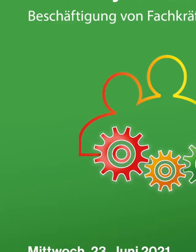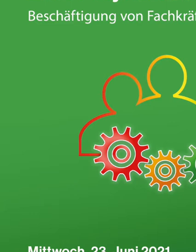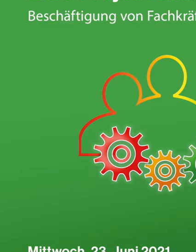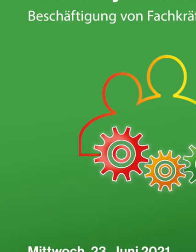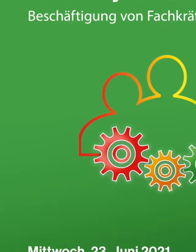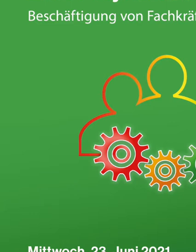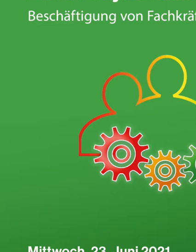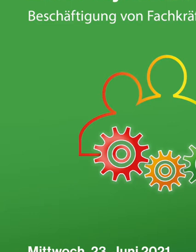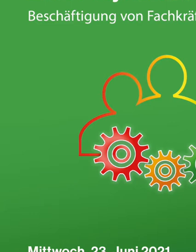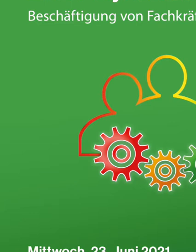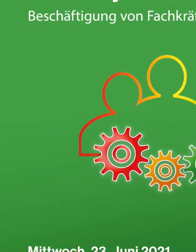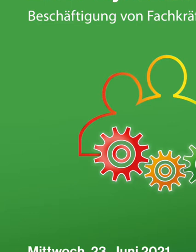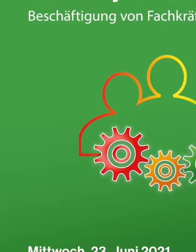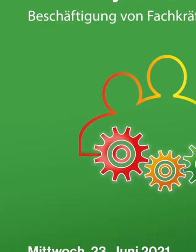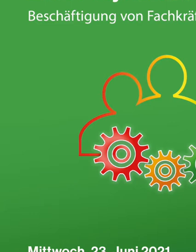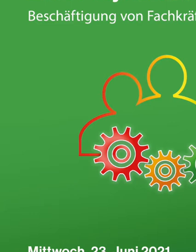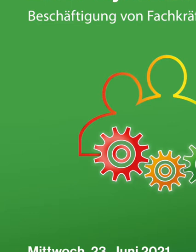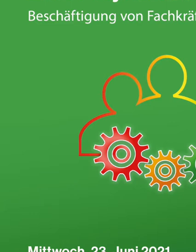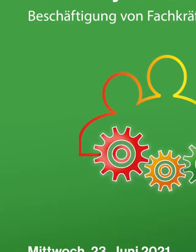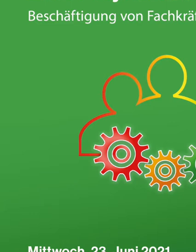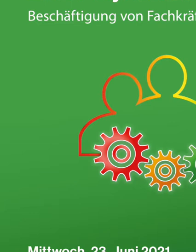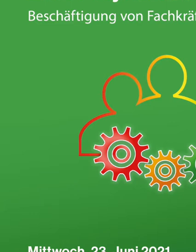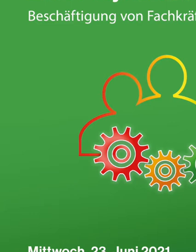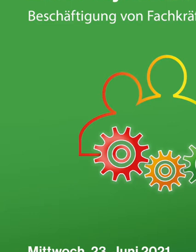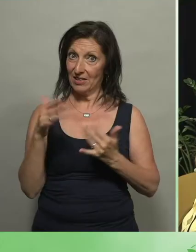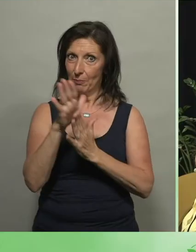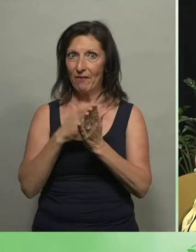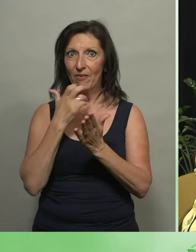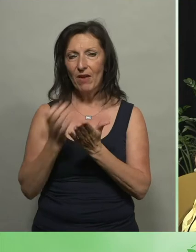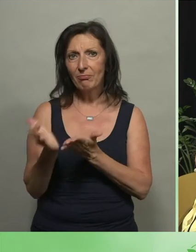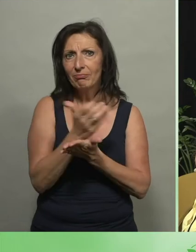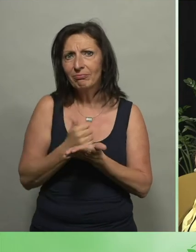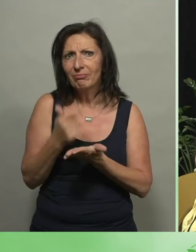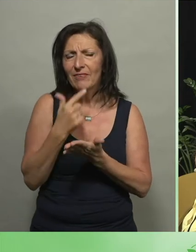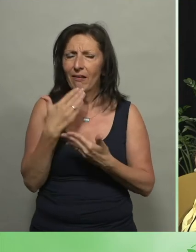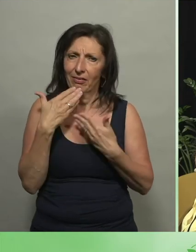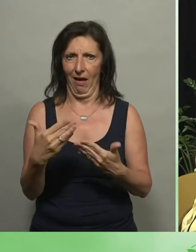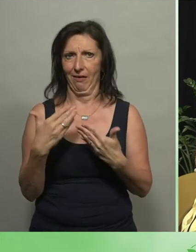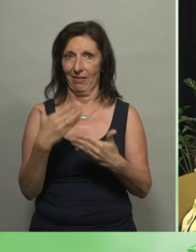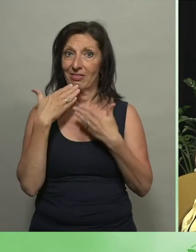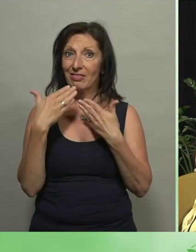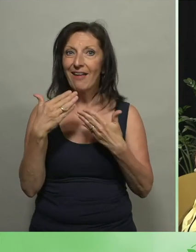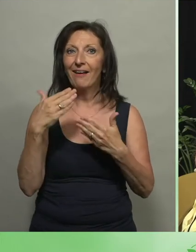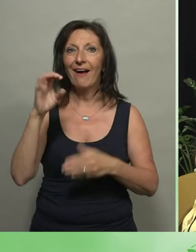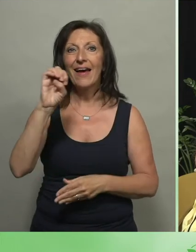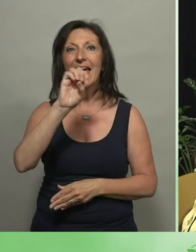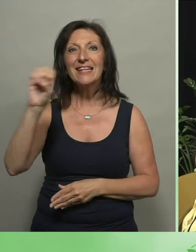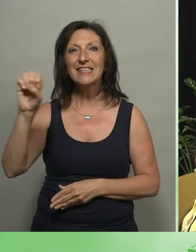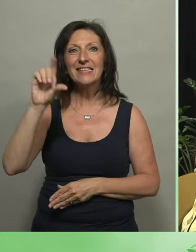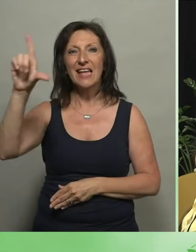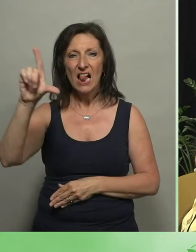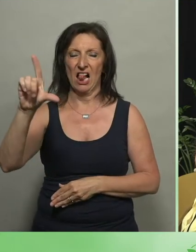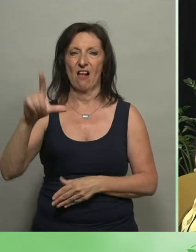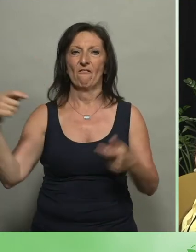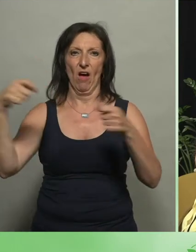Freut mich sehr, dass ich heute hier sprechen darf. Möchte die Gelegenheit am Anfang gleich nutzen, um mich zu bedanken bei der Essel Foundation und beim Zero Project für